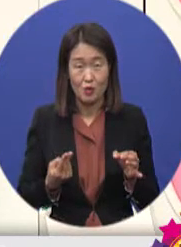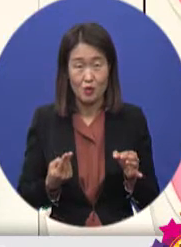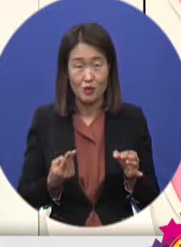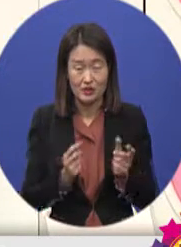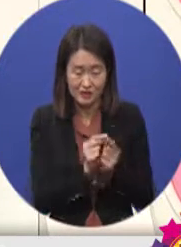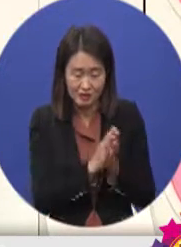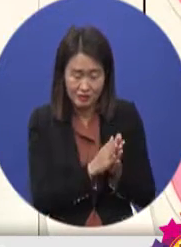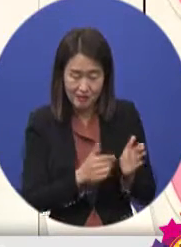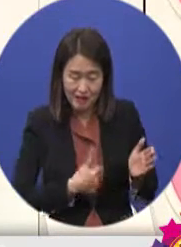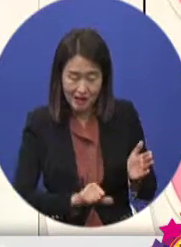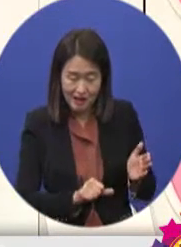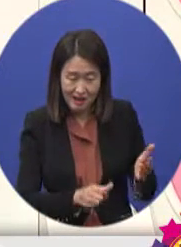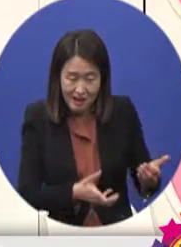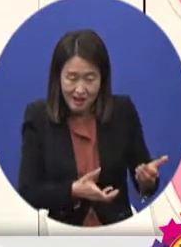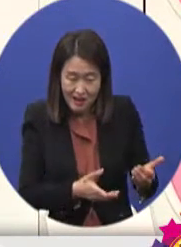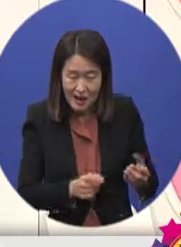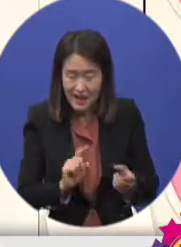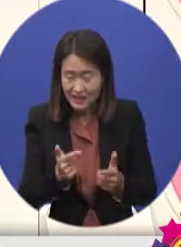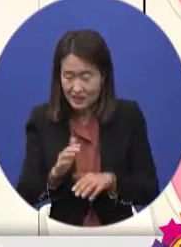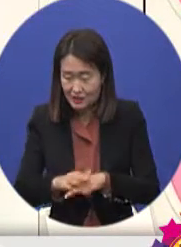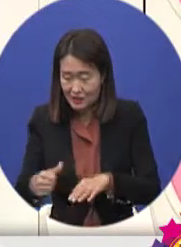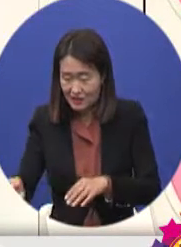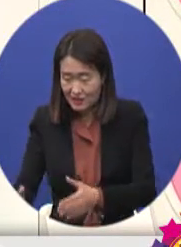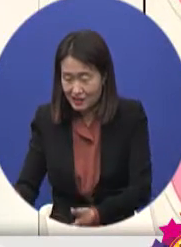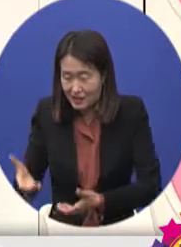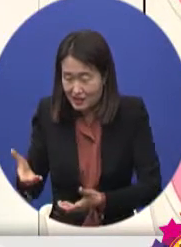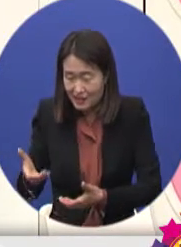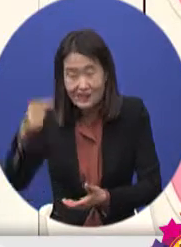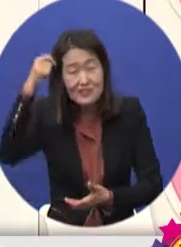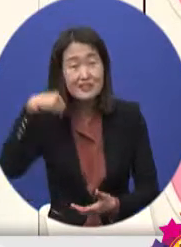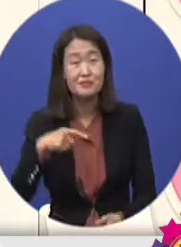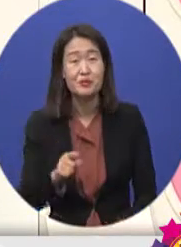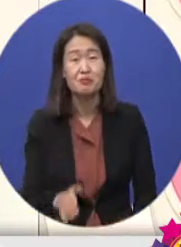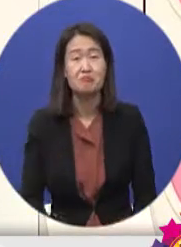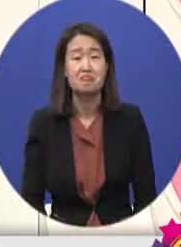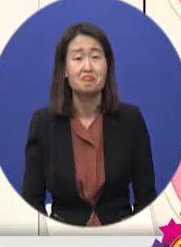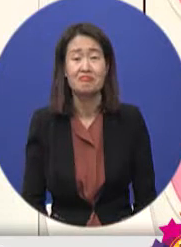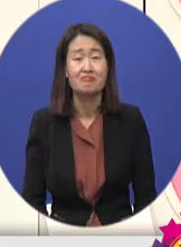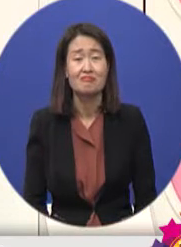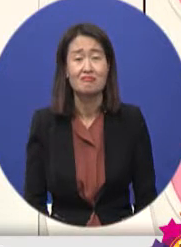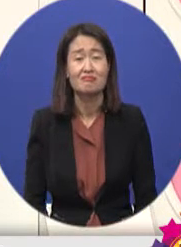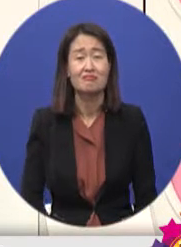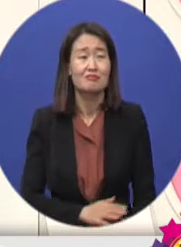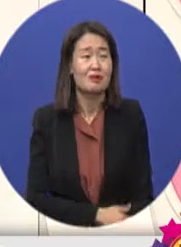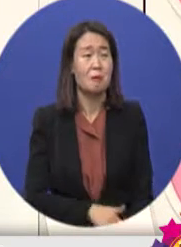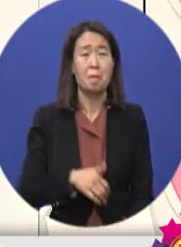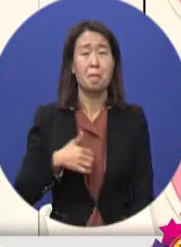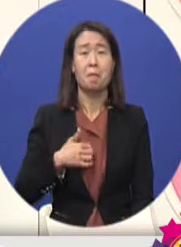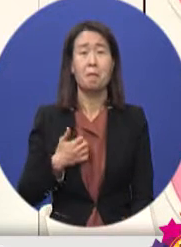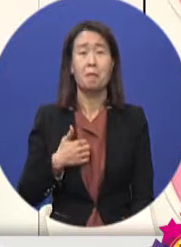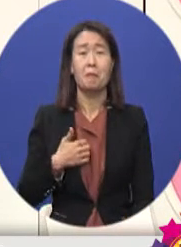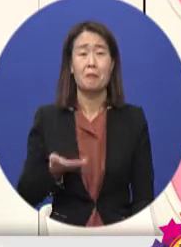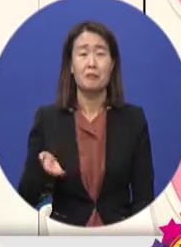때하고 어떻든가요 느낌이? 그때는 뭐 별로 그 잘 모르겠는데